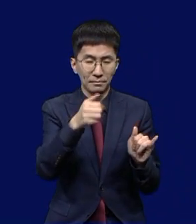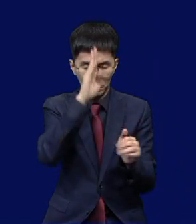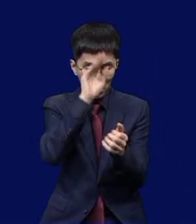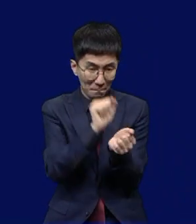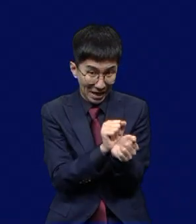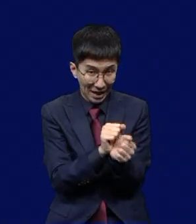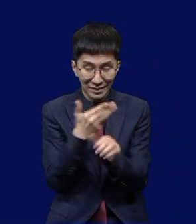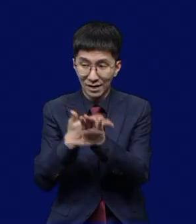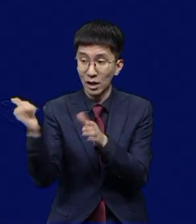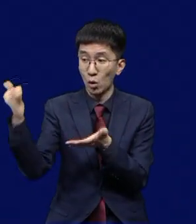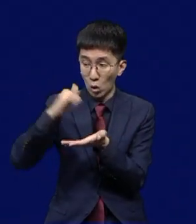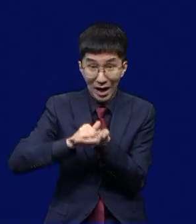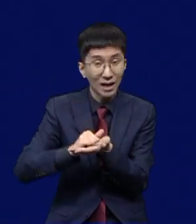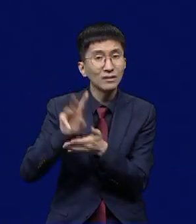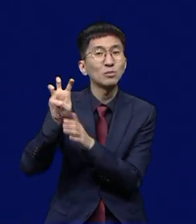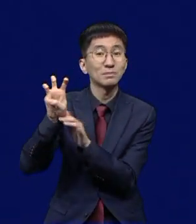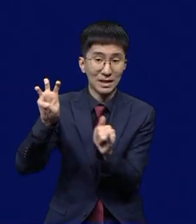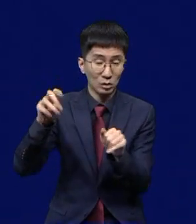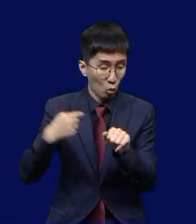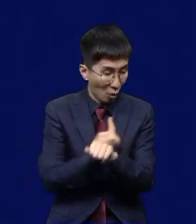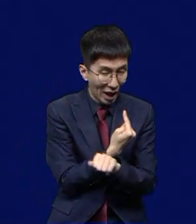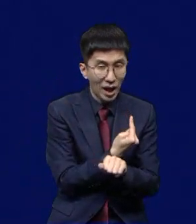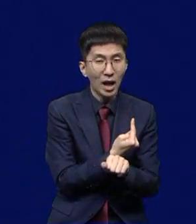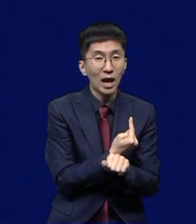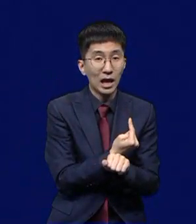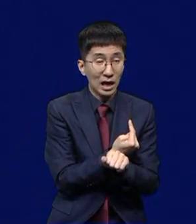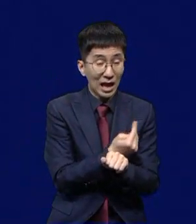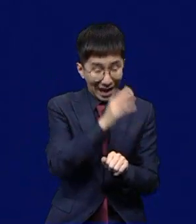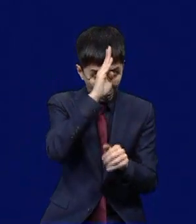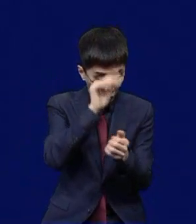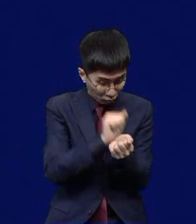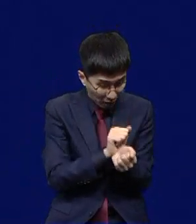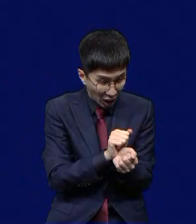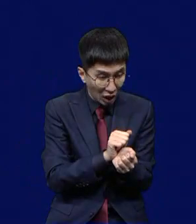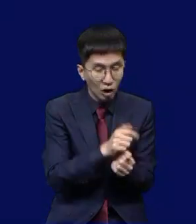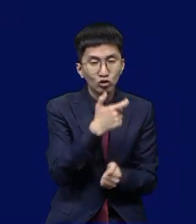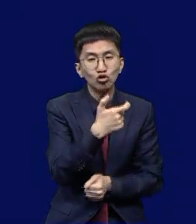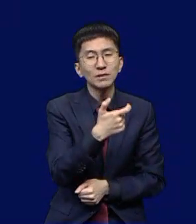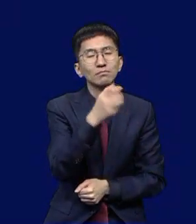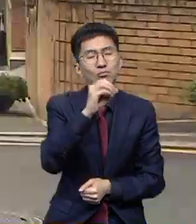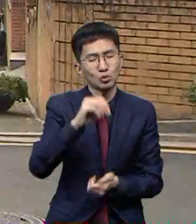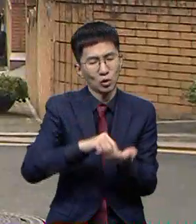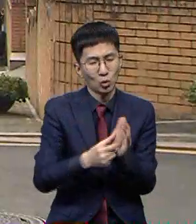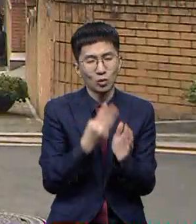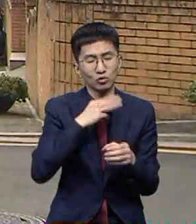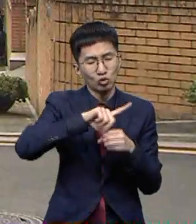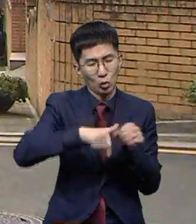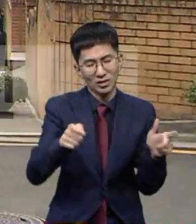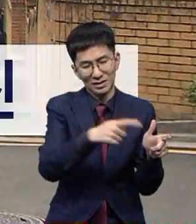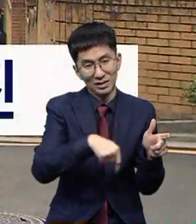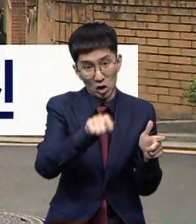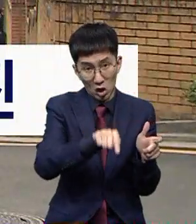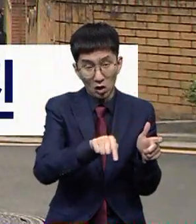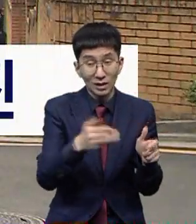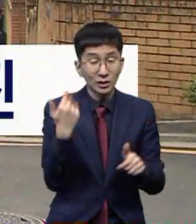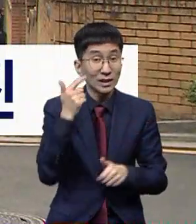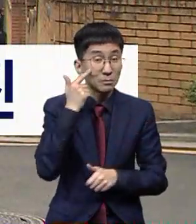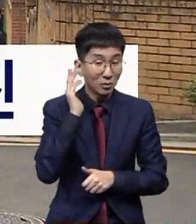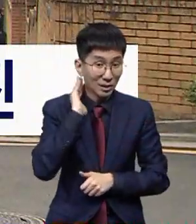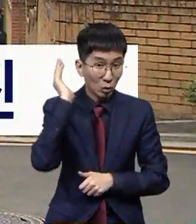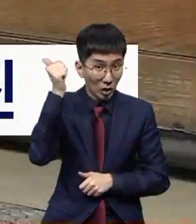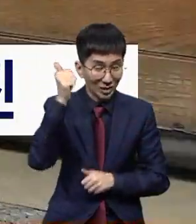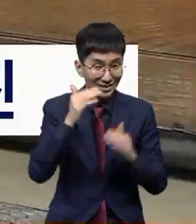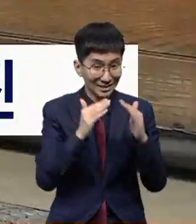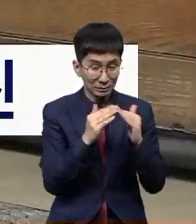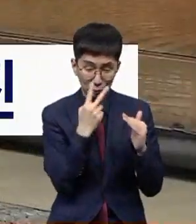해외 입국자 30명을 뺀 국내 발생 환자의 60% 이상이 수도권에 집중됐는데 이명박 전 대통령의 사저 경비를